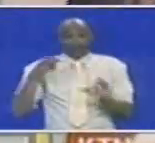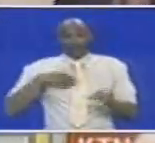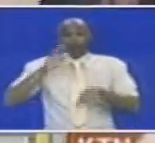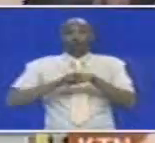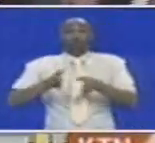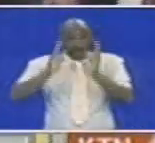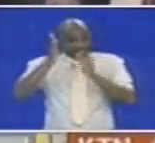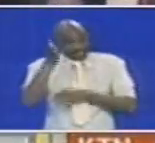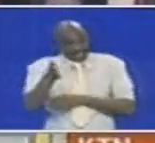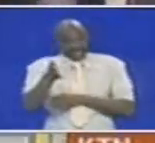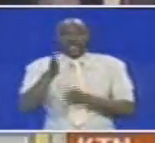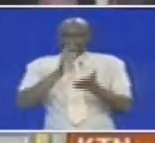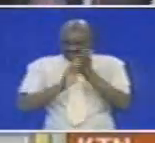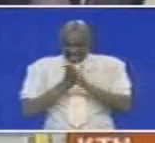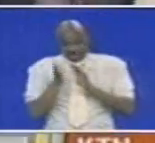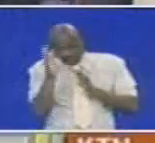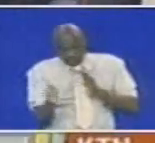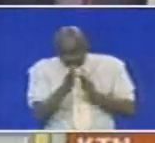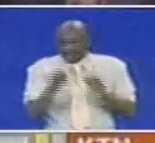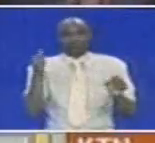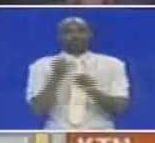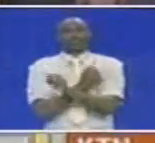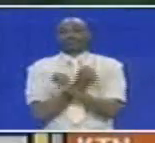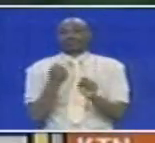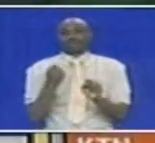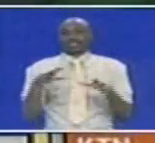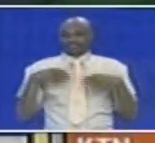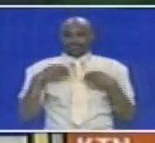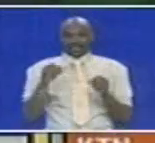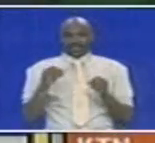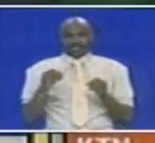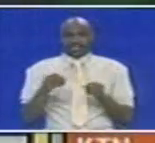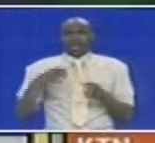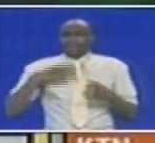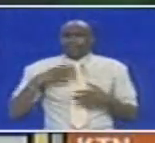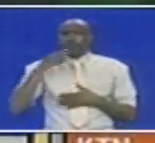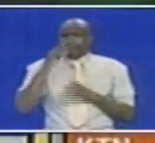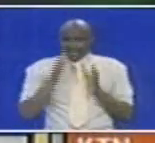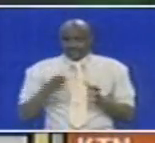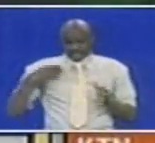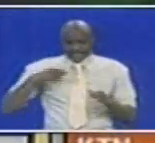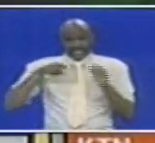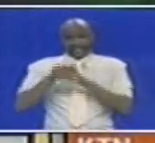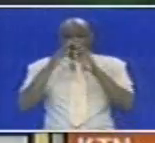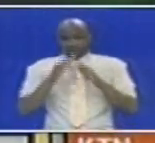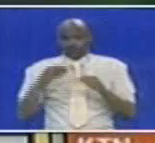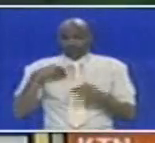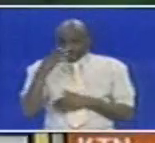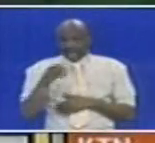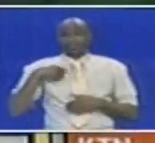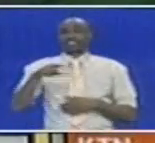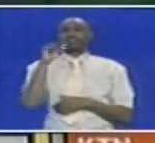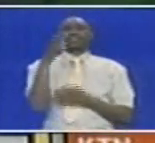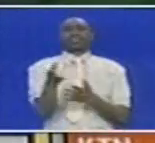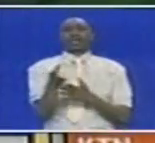njiani bila ya kuwepo kwa mkaguzi wa kukagua abiria. Why should everyone who comes out of his house right from the door be picked